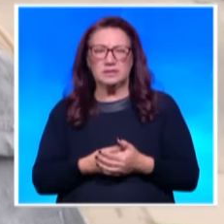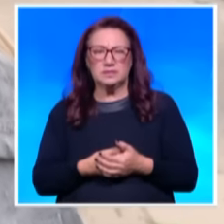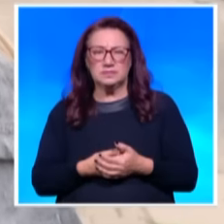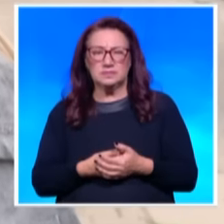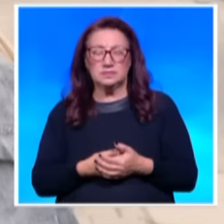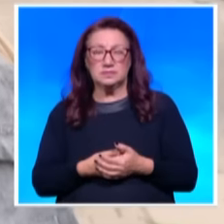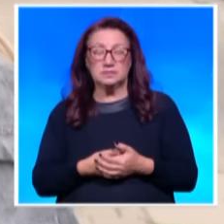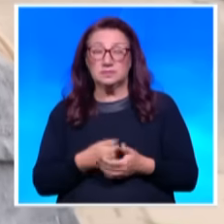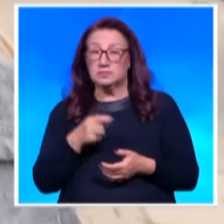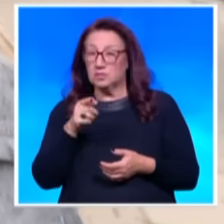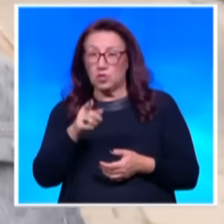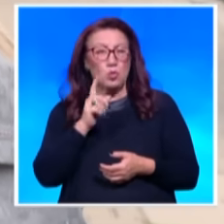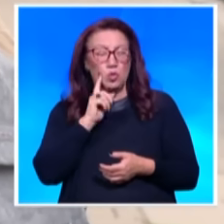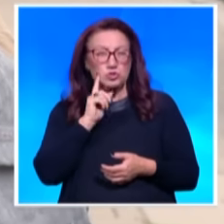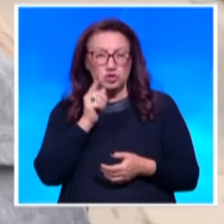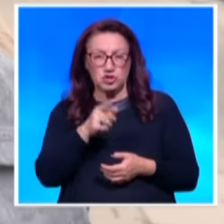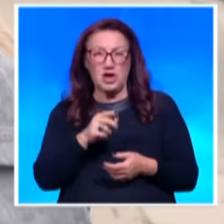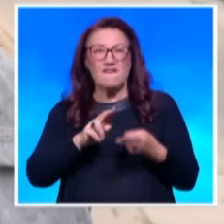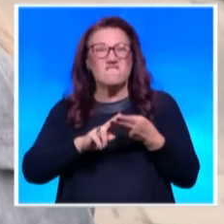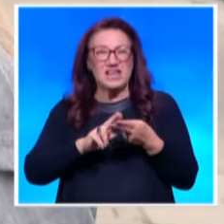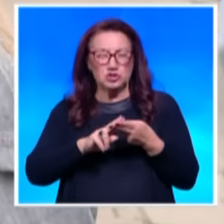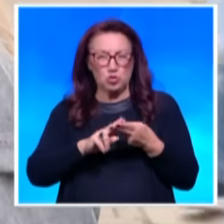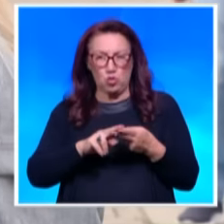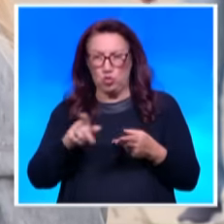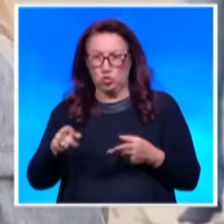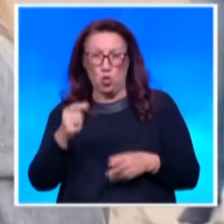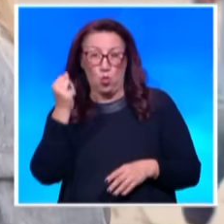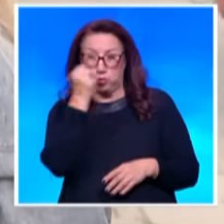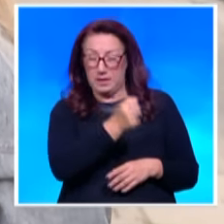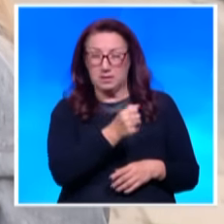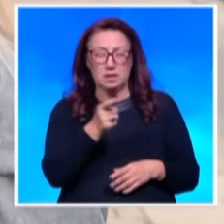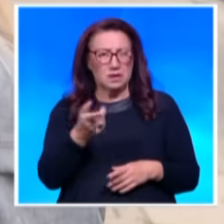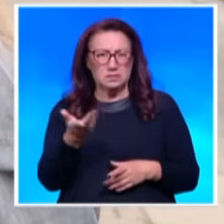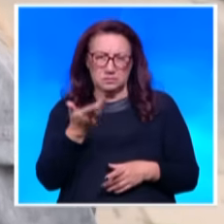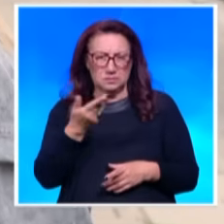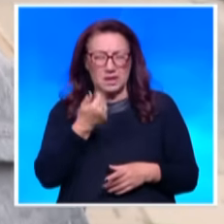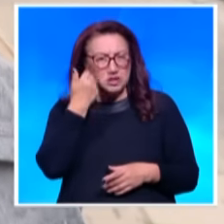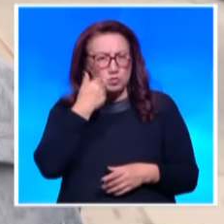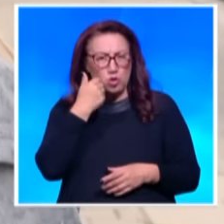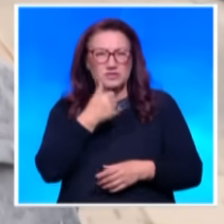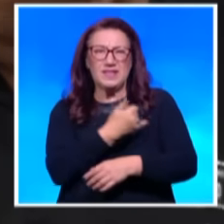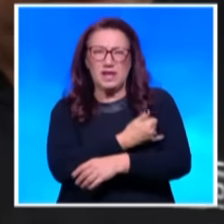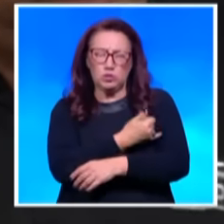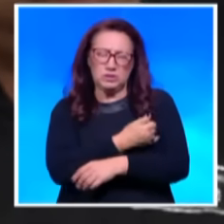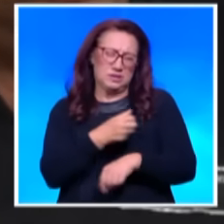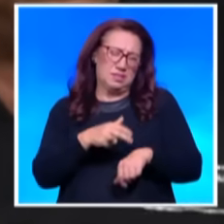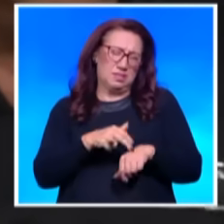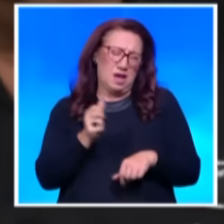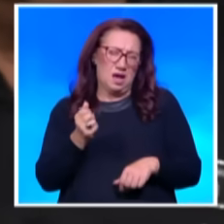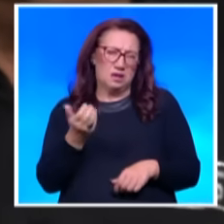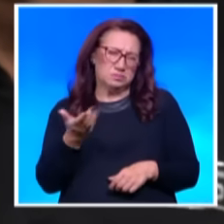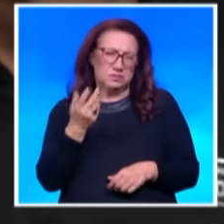се да употребява наркотици, знаете? Кой? Веско, да, знам. Взимала наркотици. В